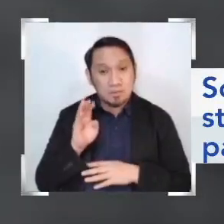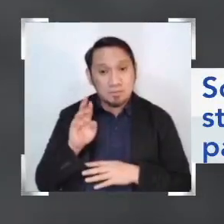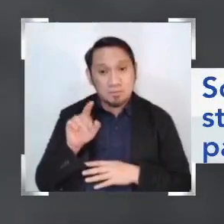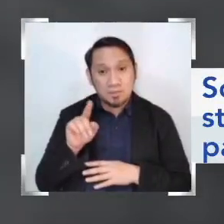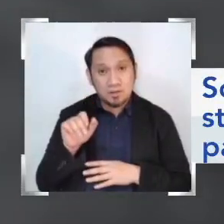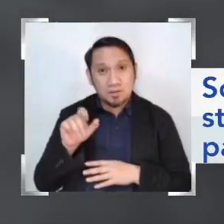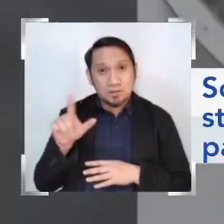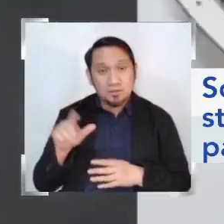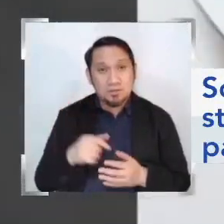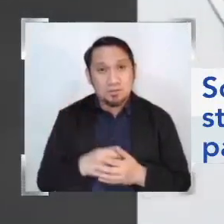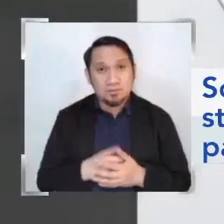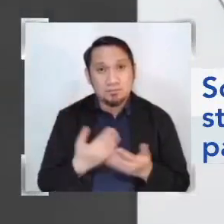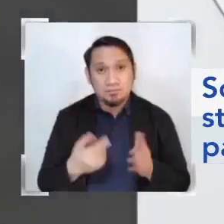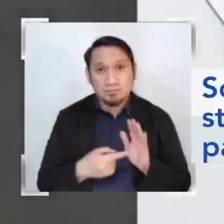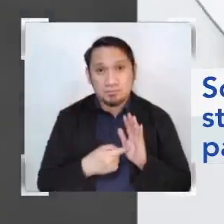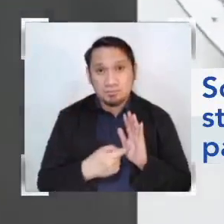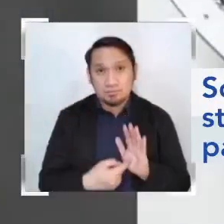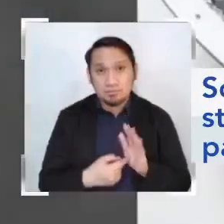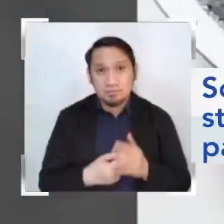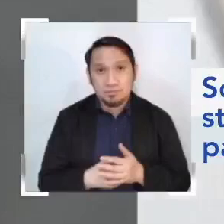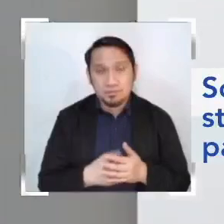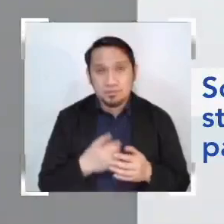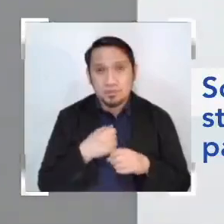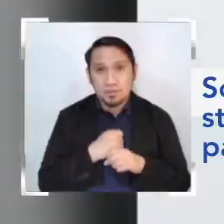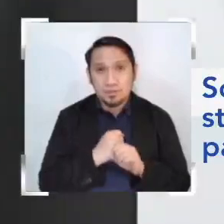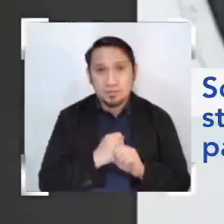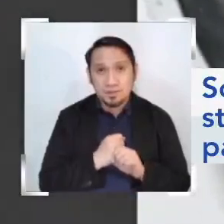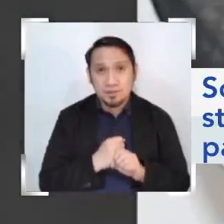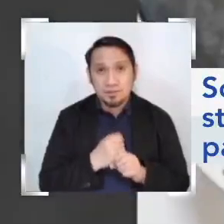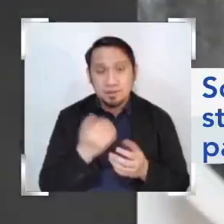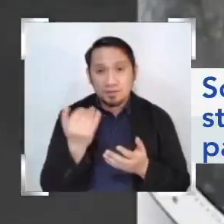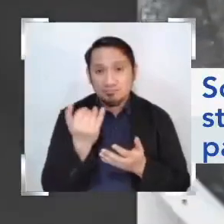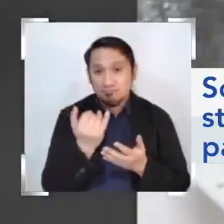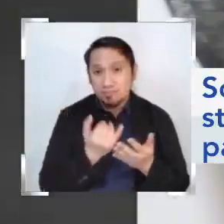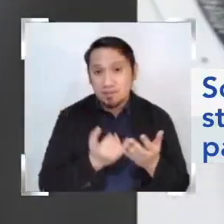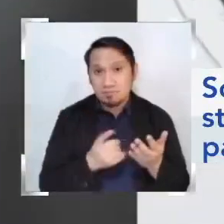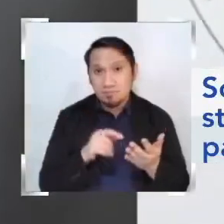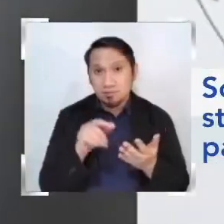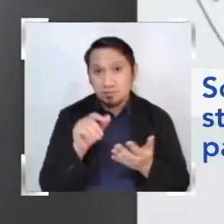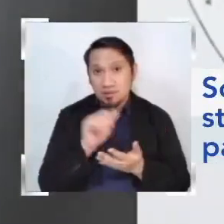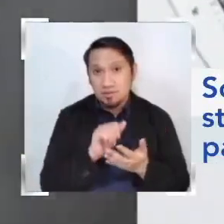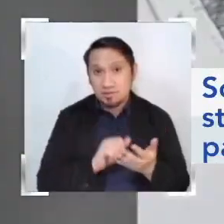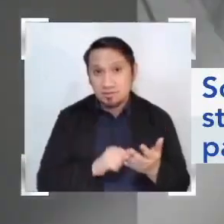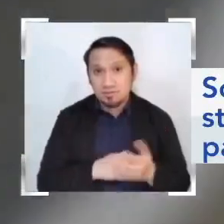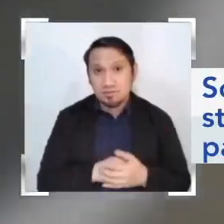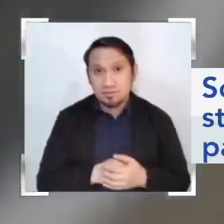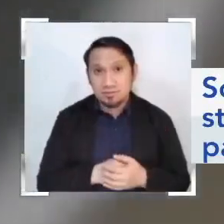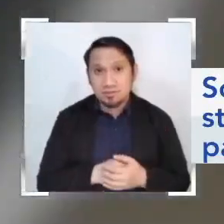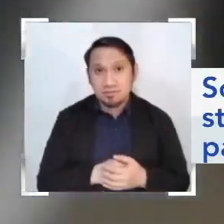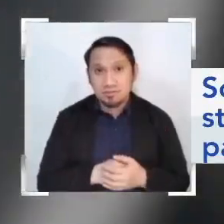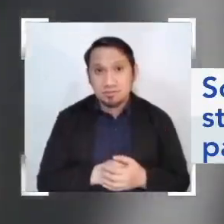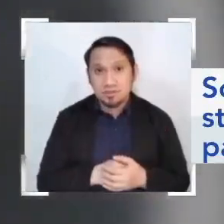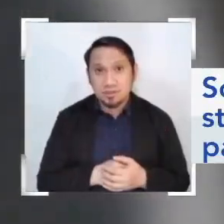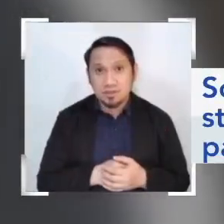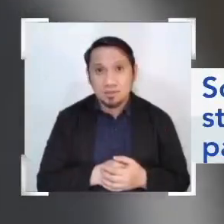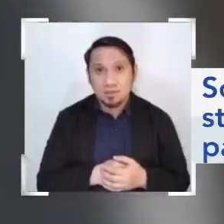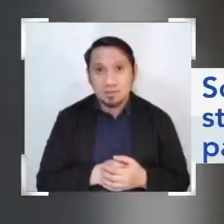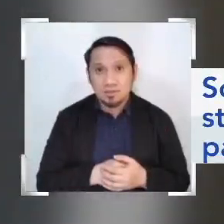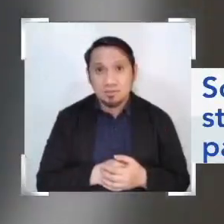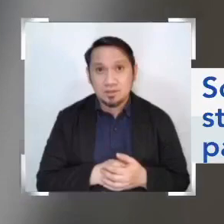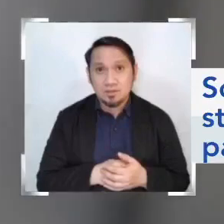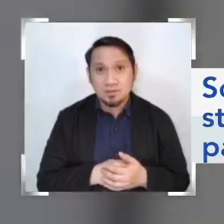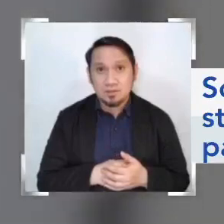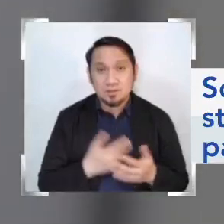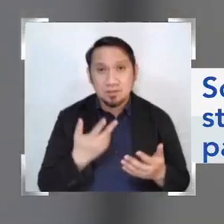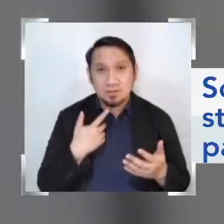video, ipinakita ang mismong paggawa ng string artwork. Mula sa pinaikot-ikot na sinulid, nabuo ang